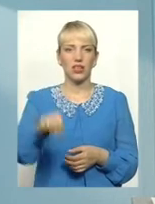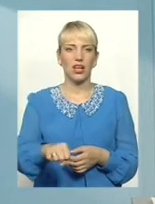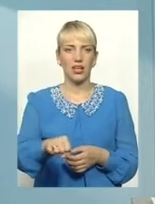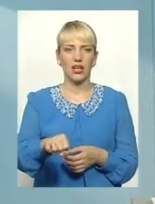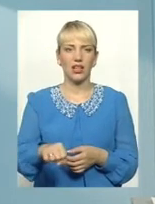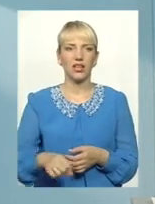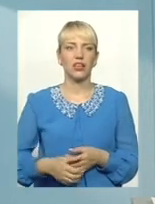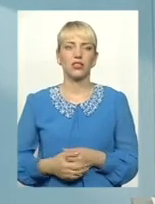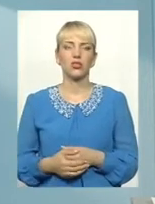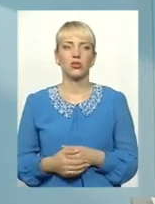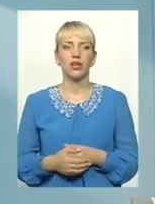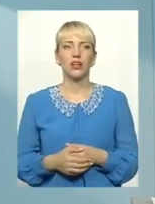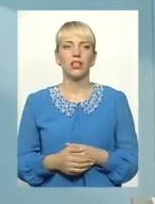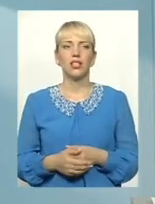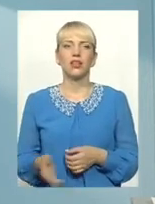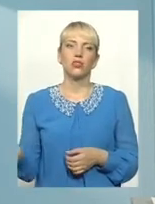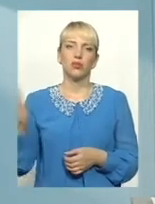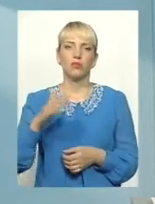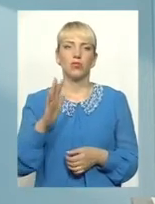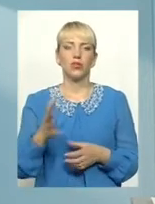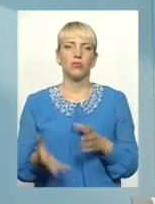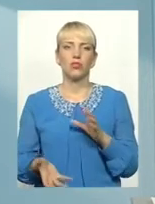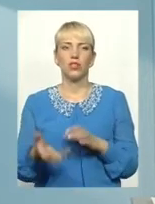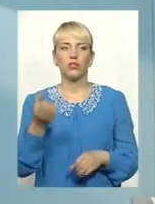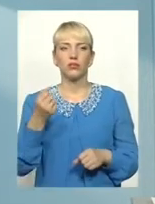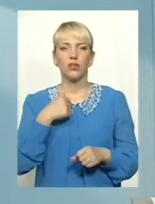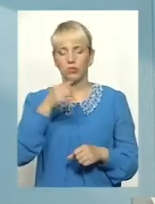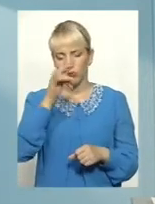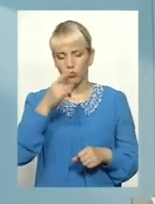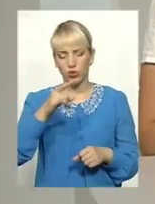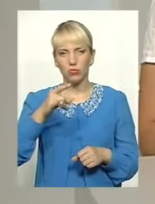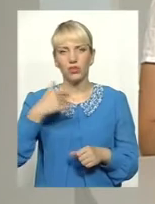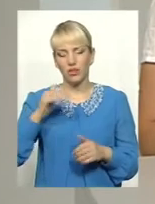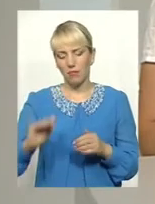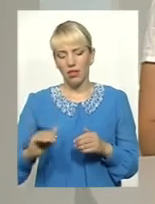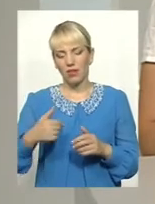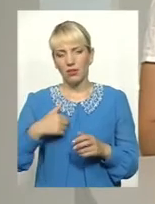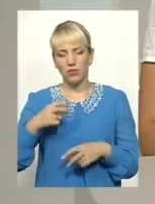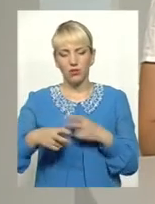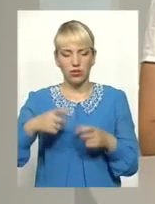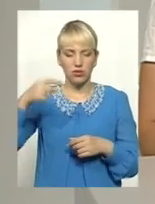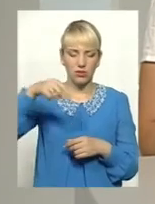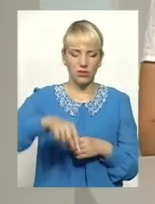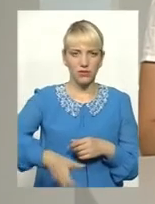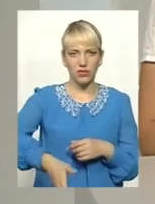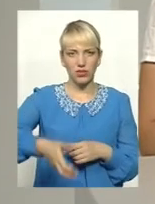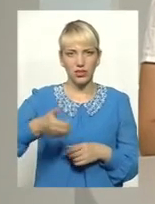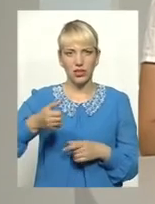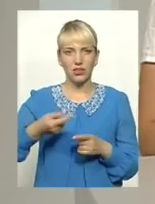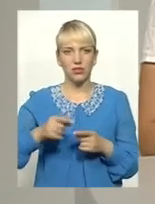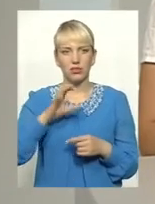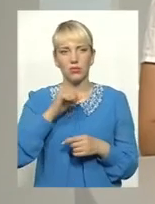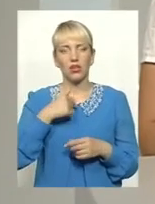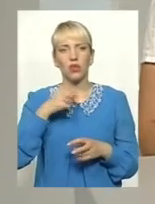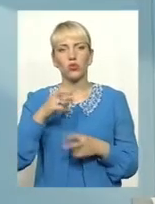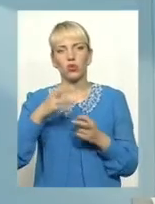кришку. Ідіть, будемо рятувати, бо він високий, той бак, ми не можемо туди влізти. Я шукаю знову когось з хлопців, десь якихось там